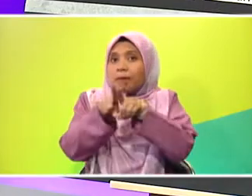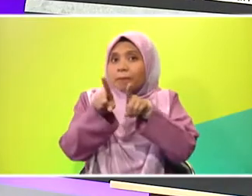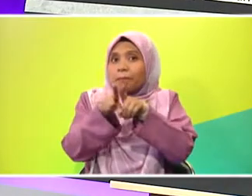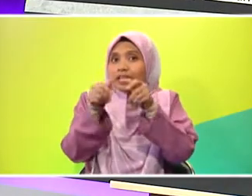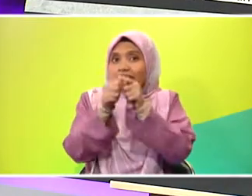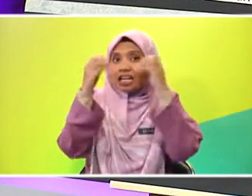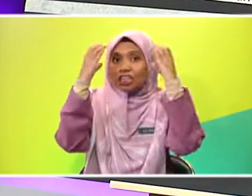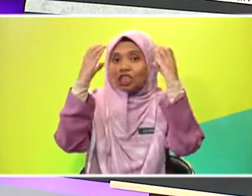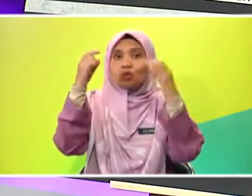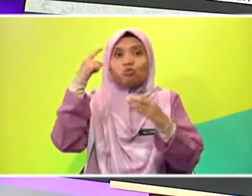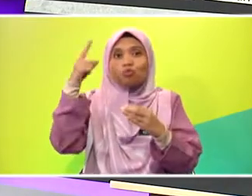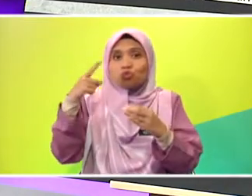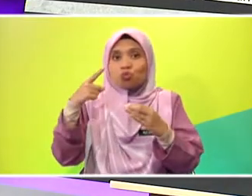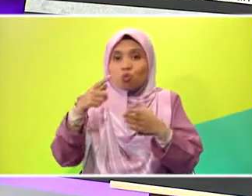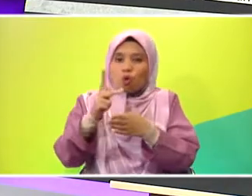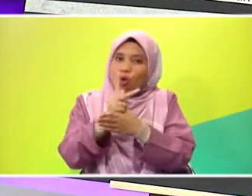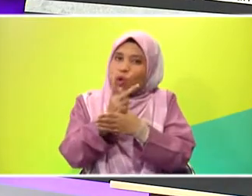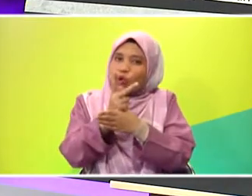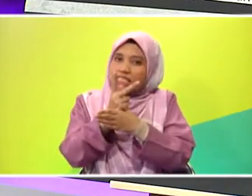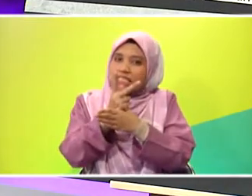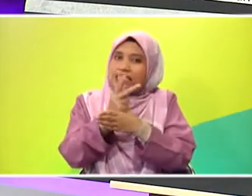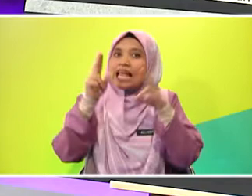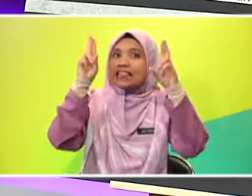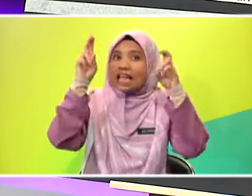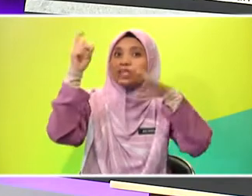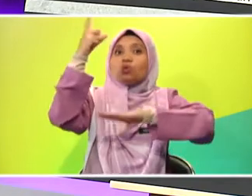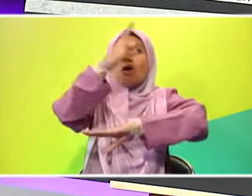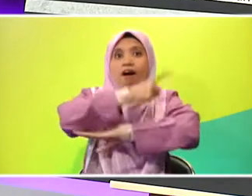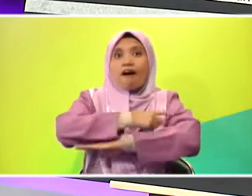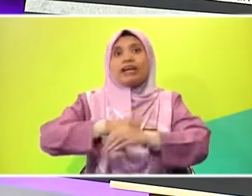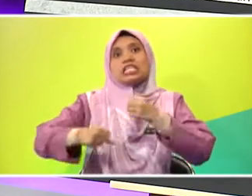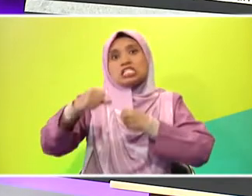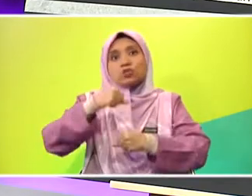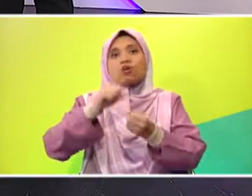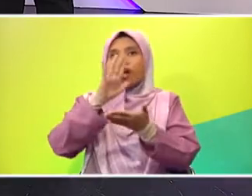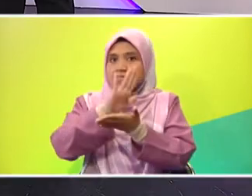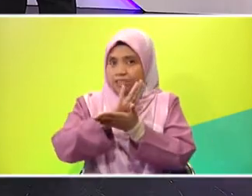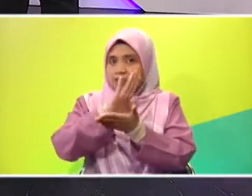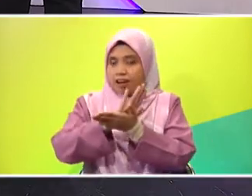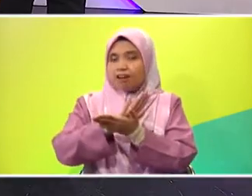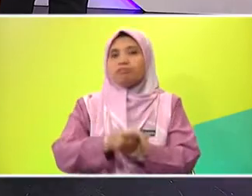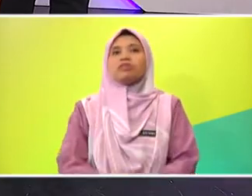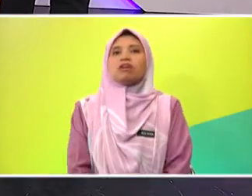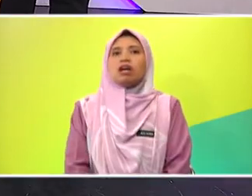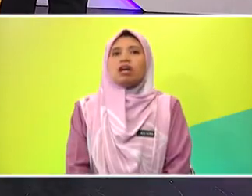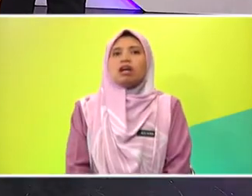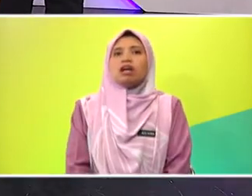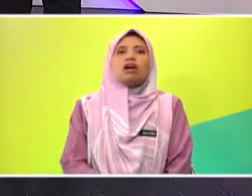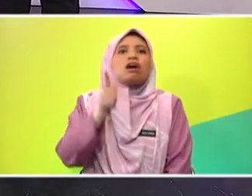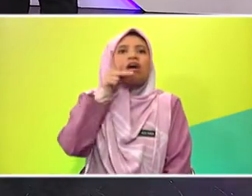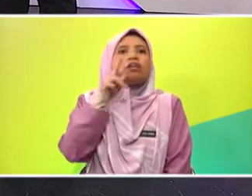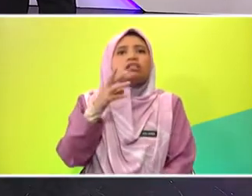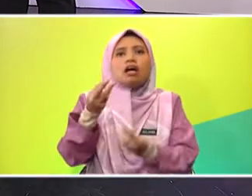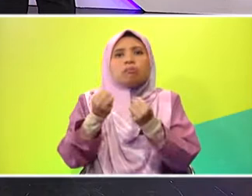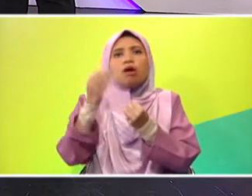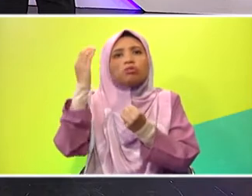puzzle yang hari ini akan berfungsi tentang topik hari sukan sekolah sego ah enak tahu juga apa